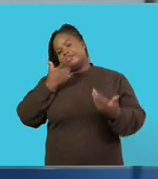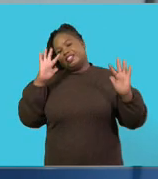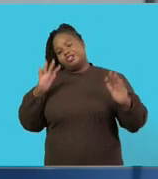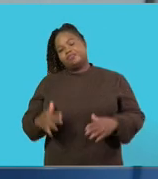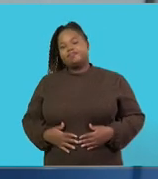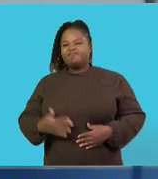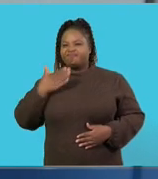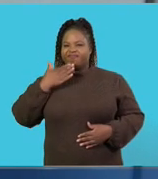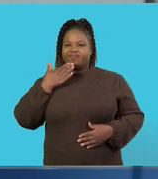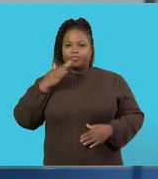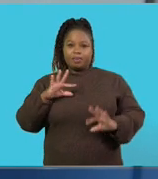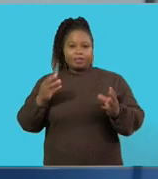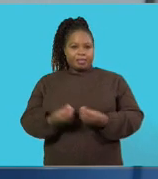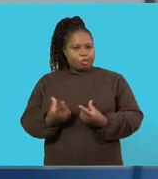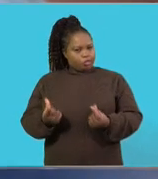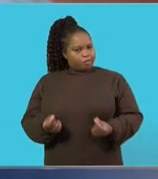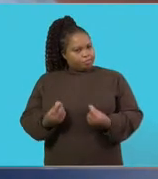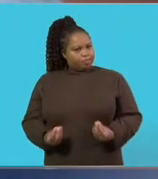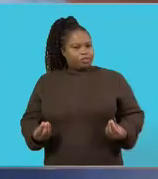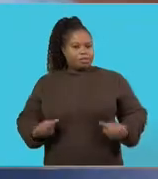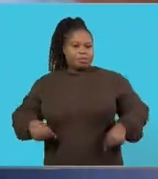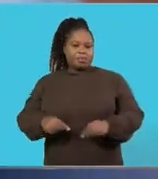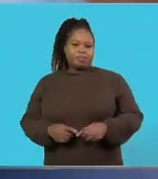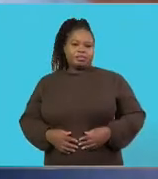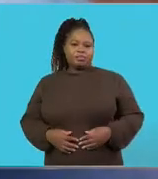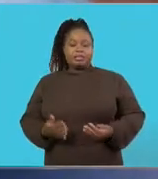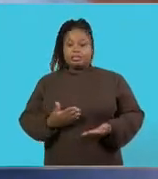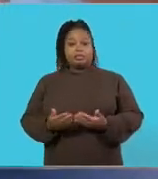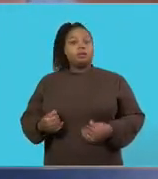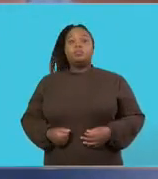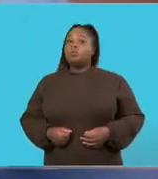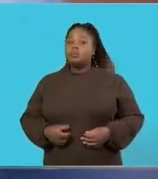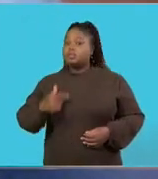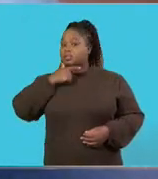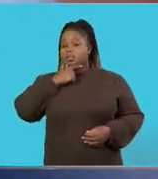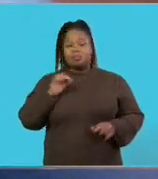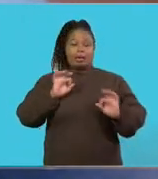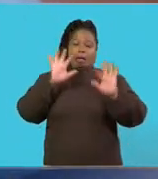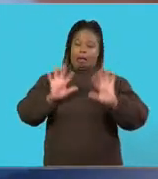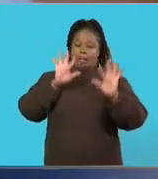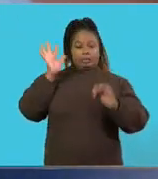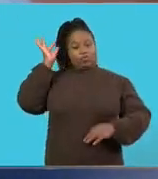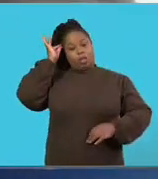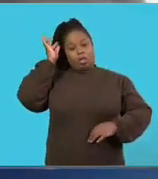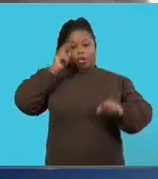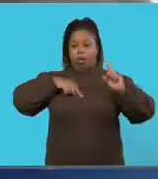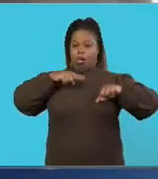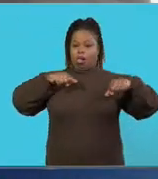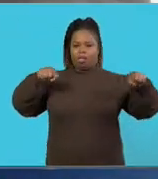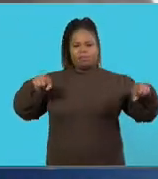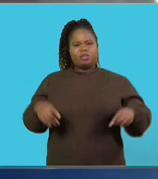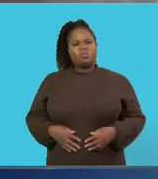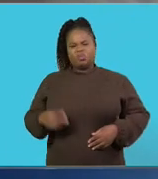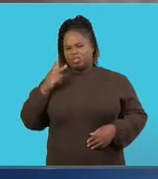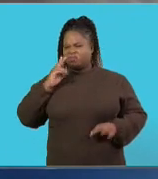leboga gagolo ka ntho a re etseditseng yona for bana ba rona. Bana ba taile ka December, bana etse dikgala tse ngata motlhong. So ga bana tlho